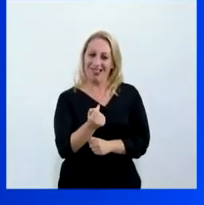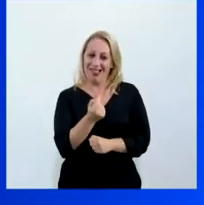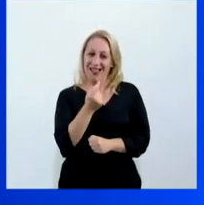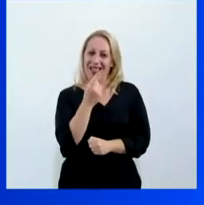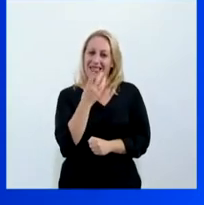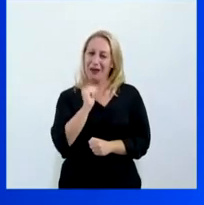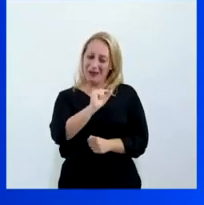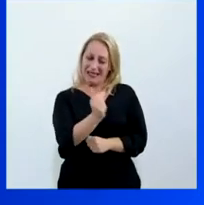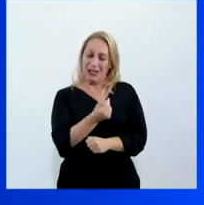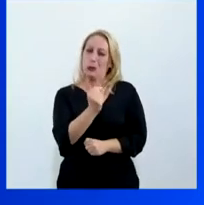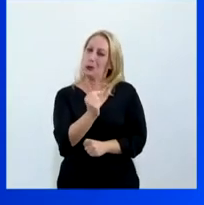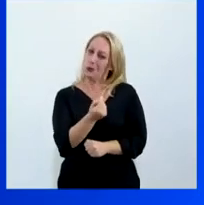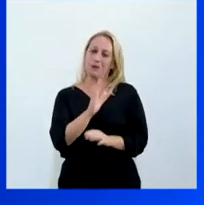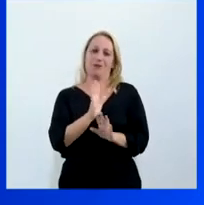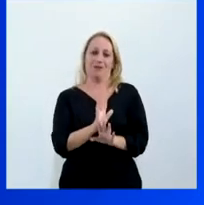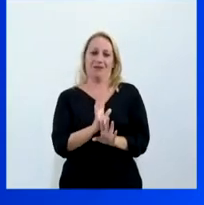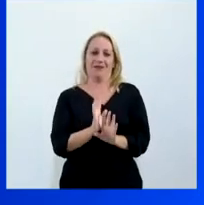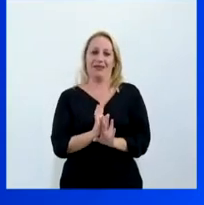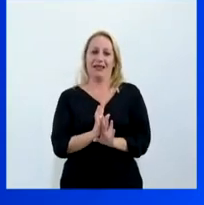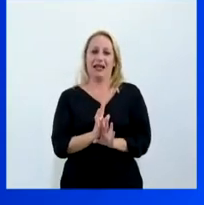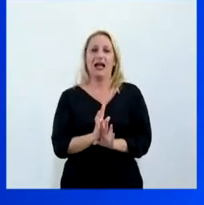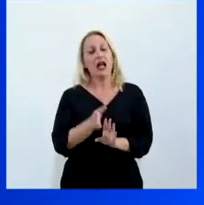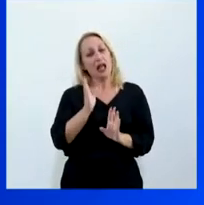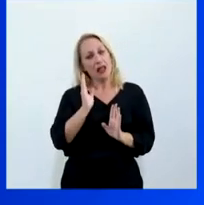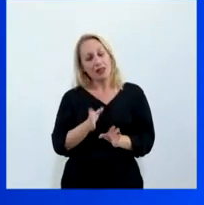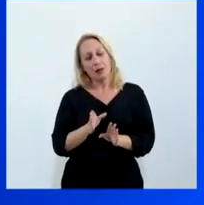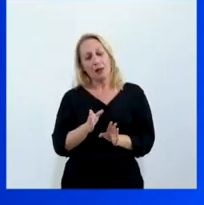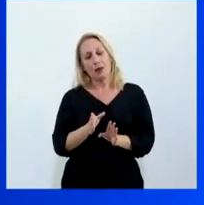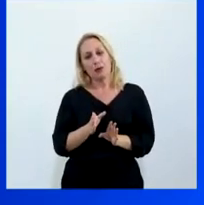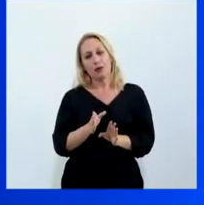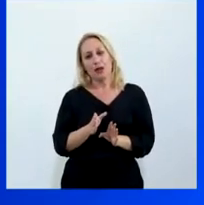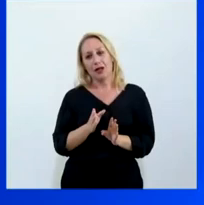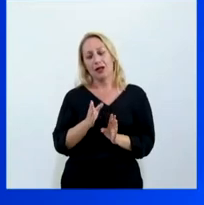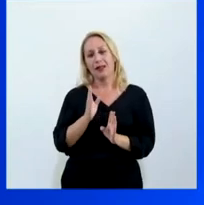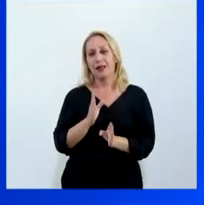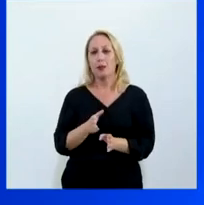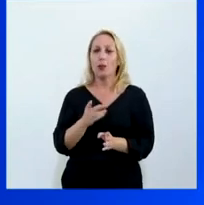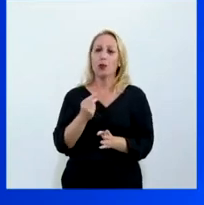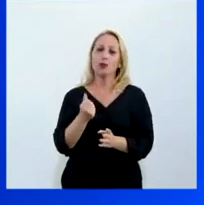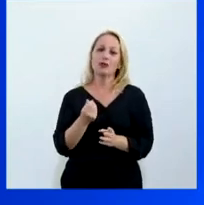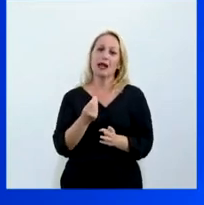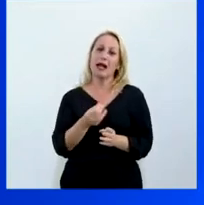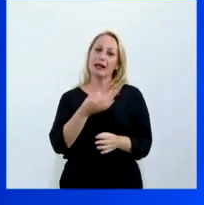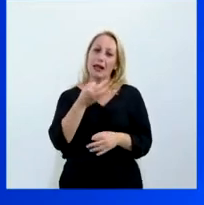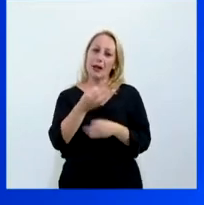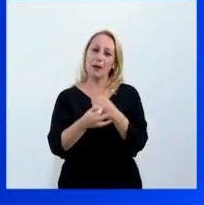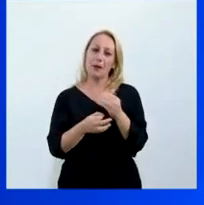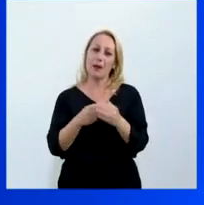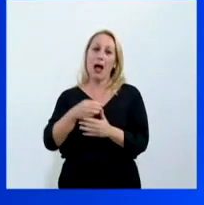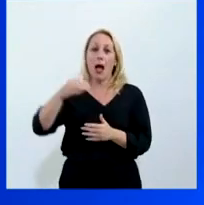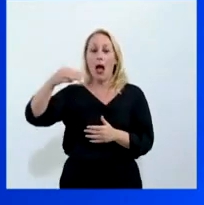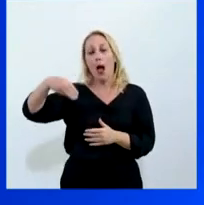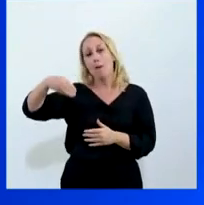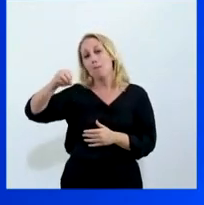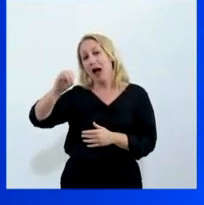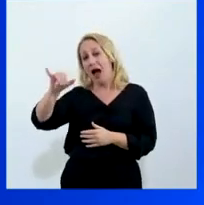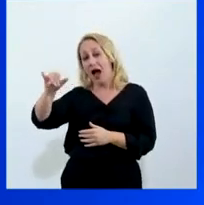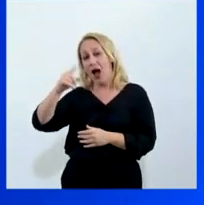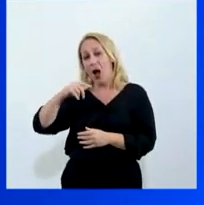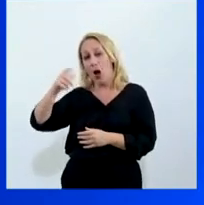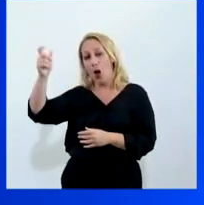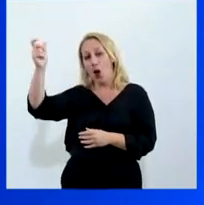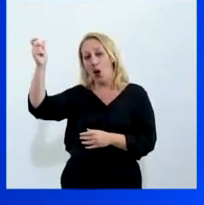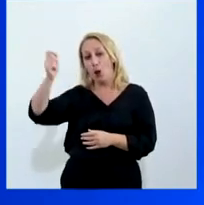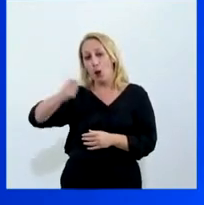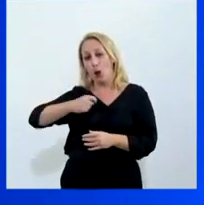να με προβοκάρετε. Θα μπορούσα κι εγώ να δανειστώ φράση του Μάο, μεγάλη